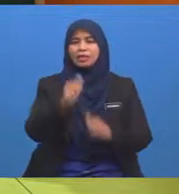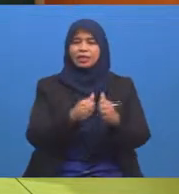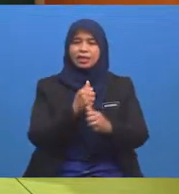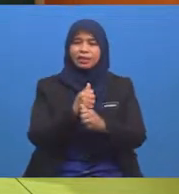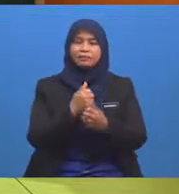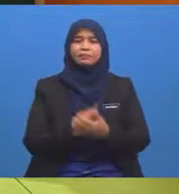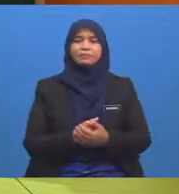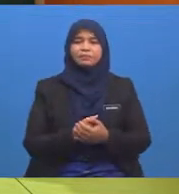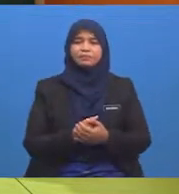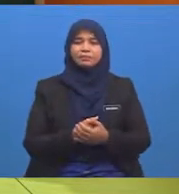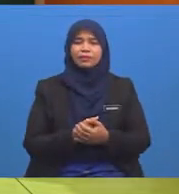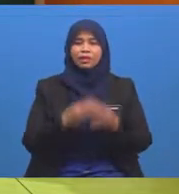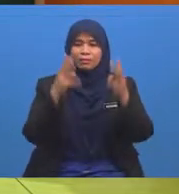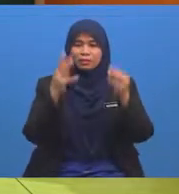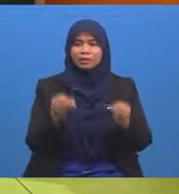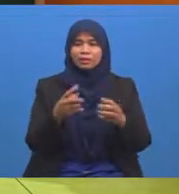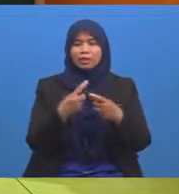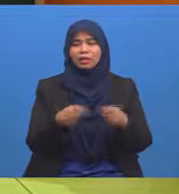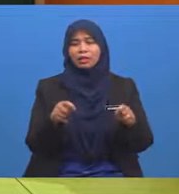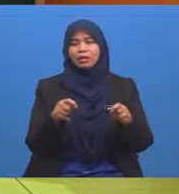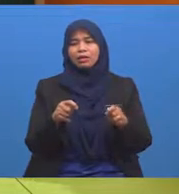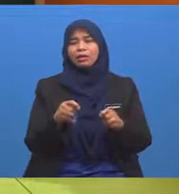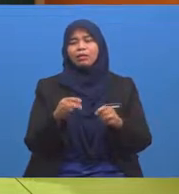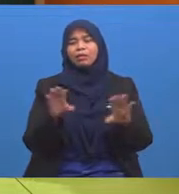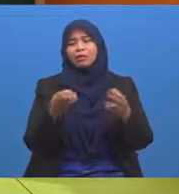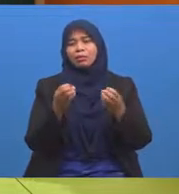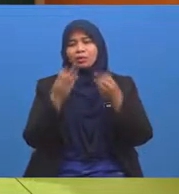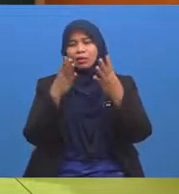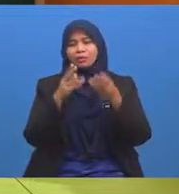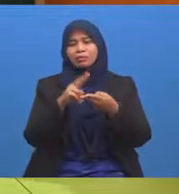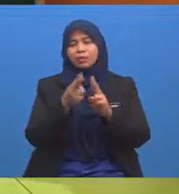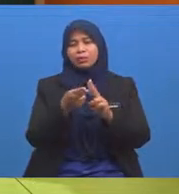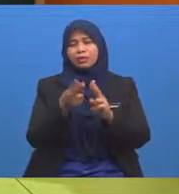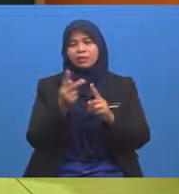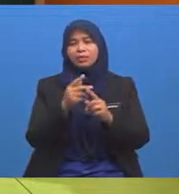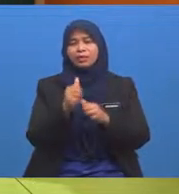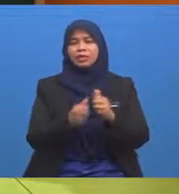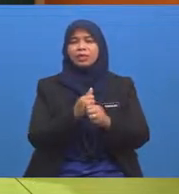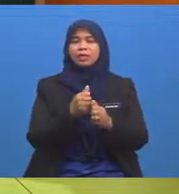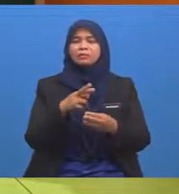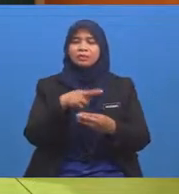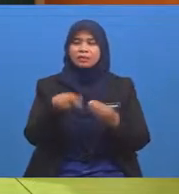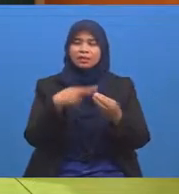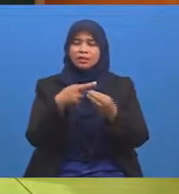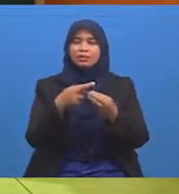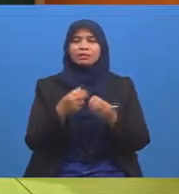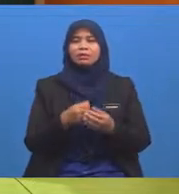dan ekonomi, manusia telah melakukan perubahan terhadap alam sekitar fizikal